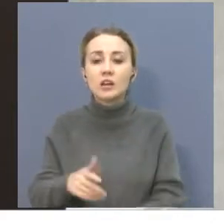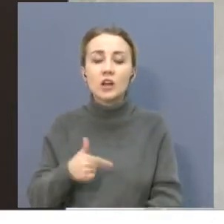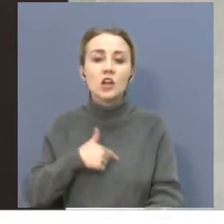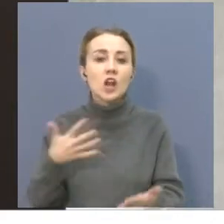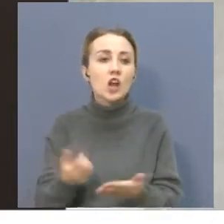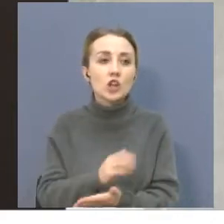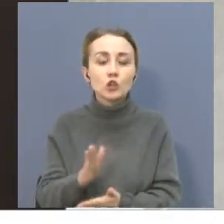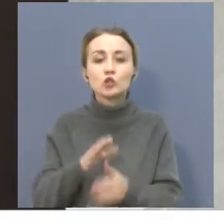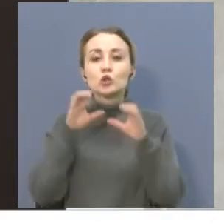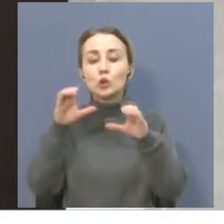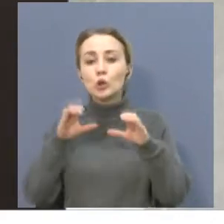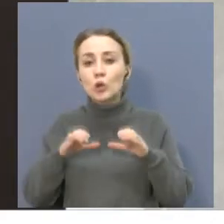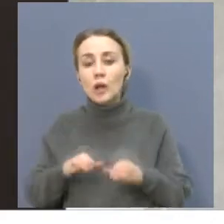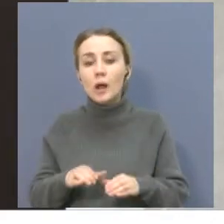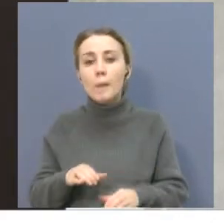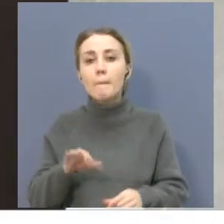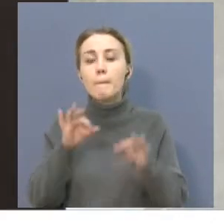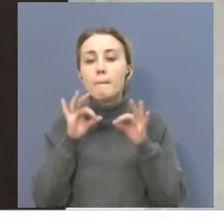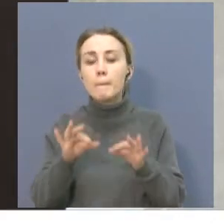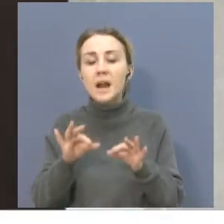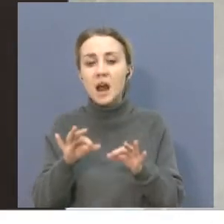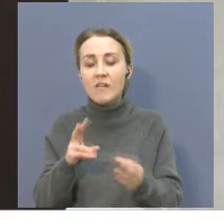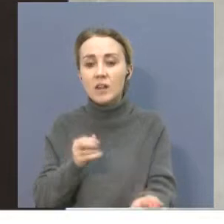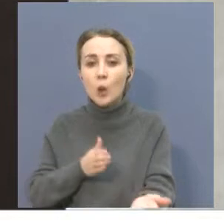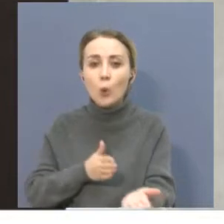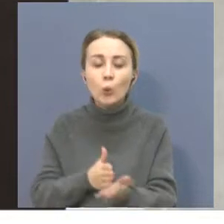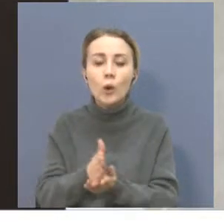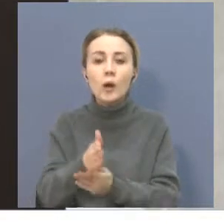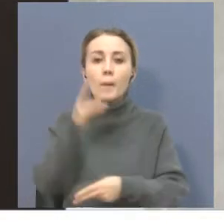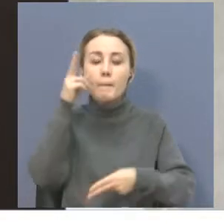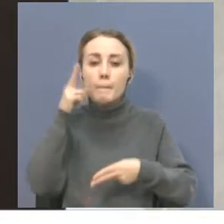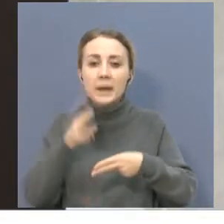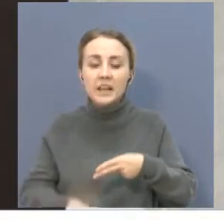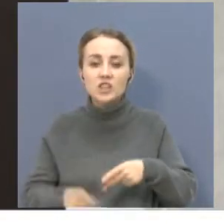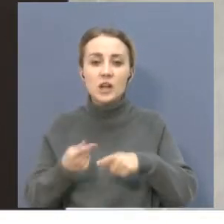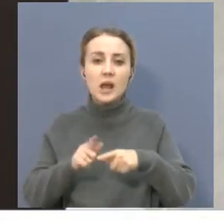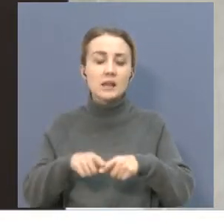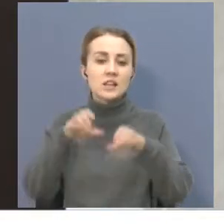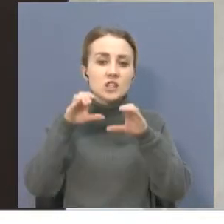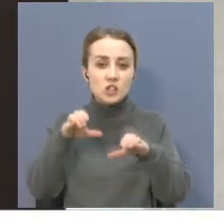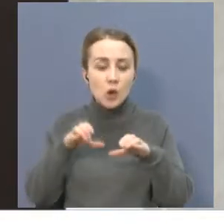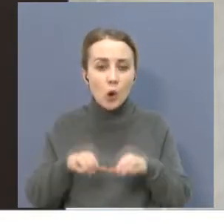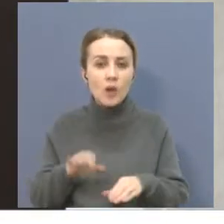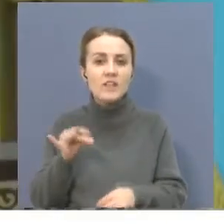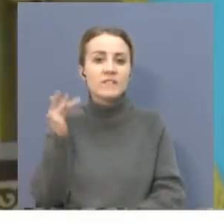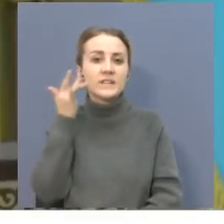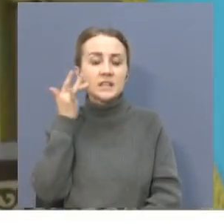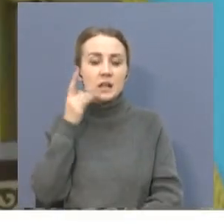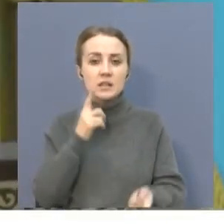өзгерістерін тоқтатуға бағытталған тиімді тосқауыл таппадым. Алайда заңнамалық техникада мұндай құралдар мен әдістердің бары